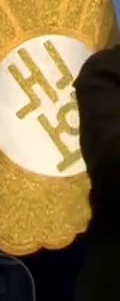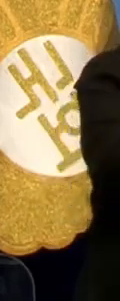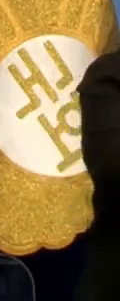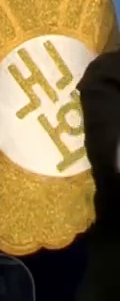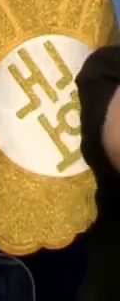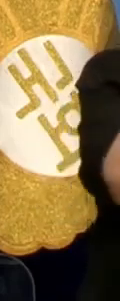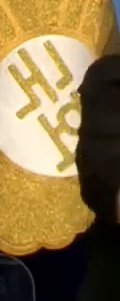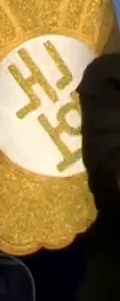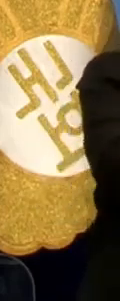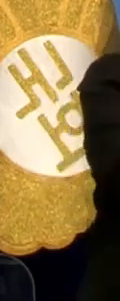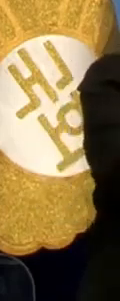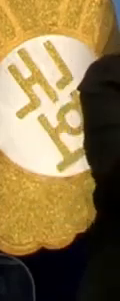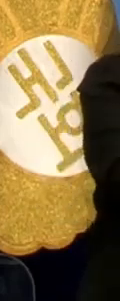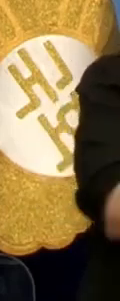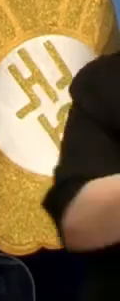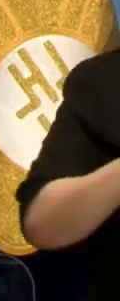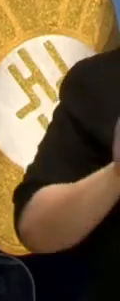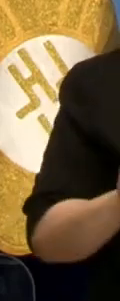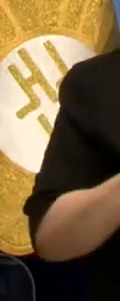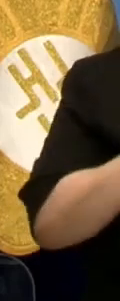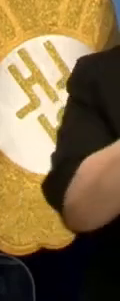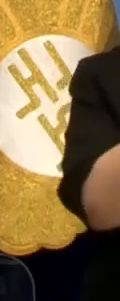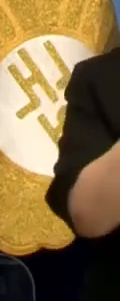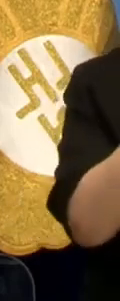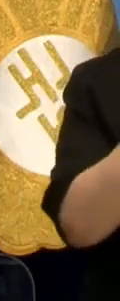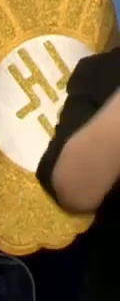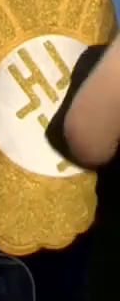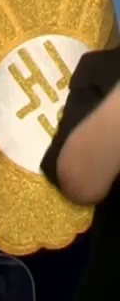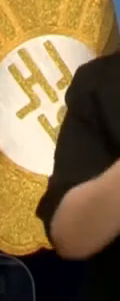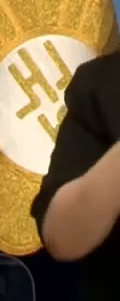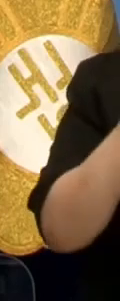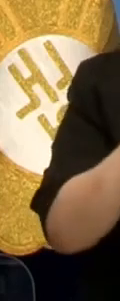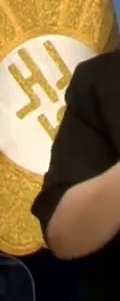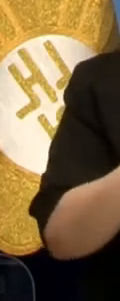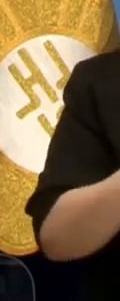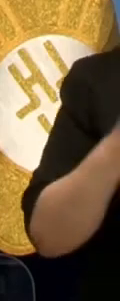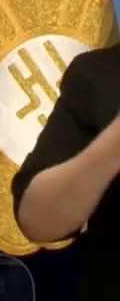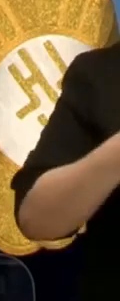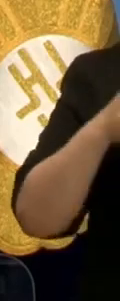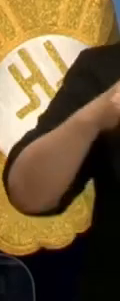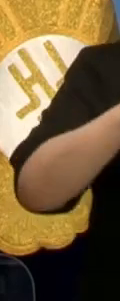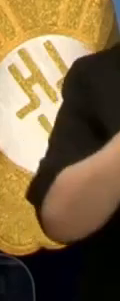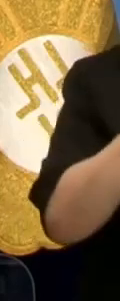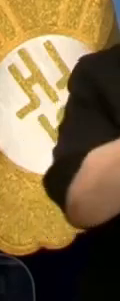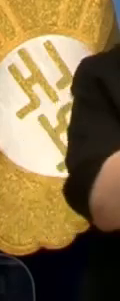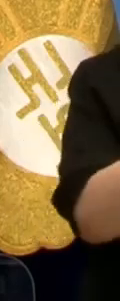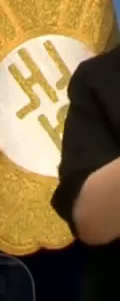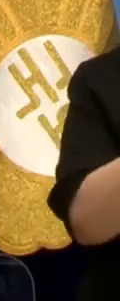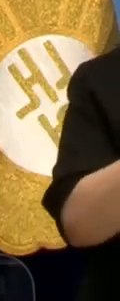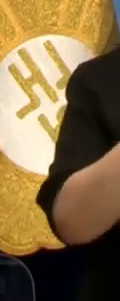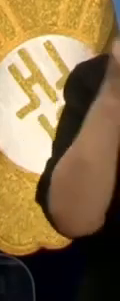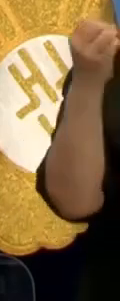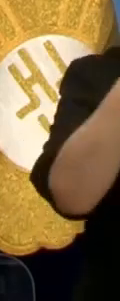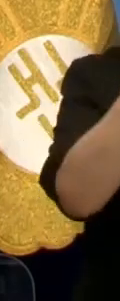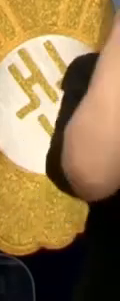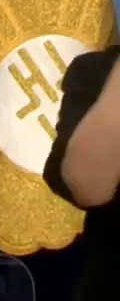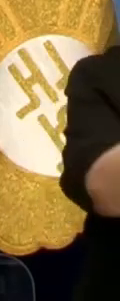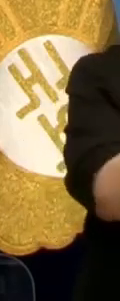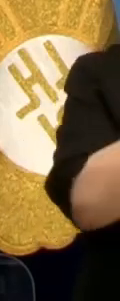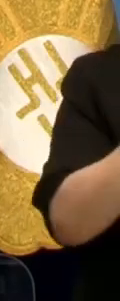말씀드렸는데 이번 후보 토론 과정에서 다른 후보들의 의견을 취합하고 또